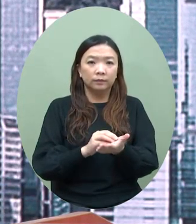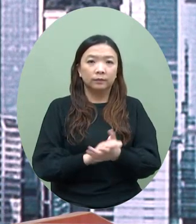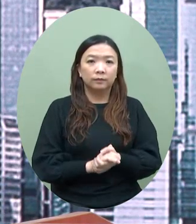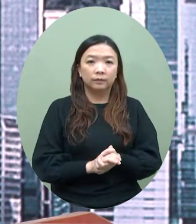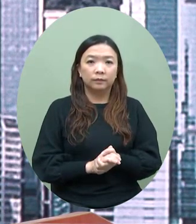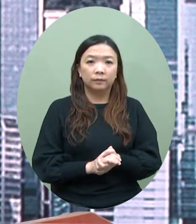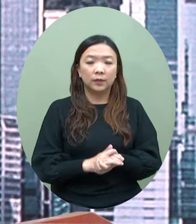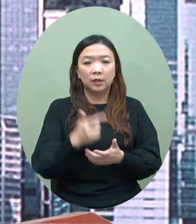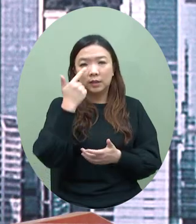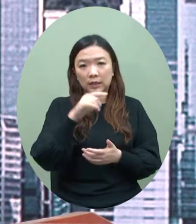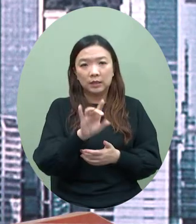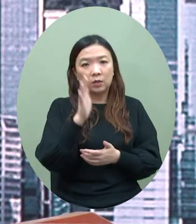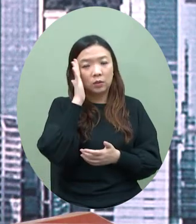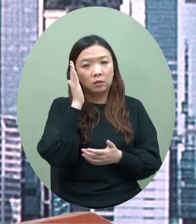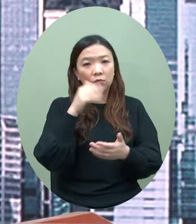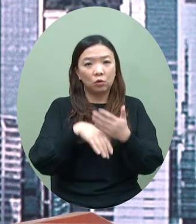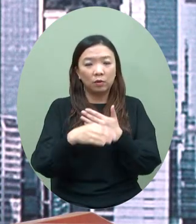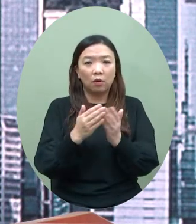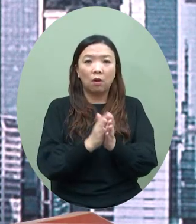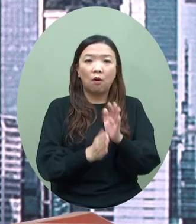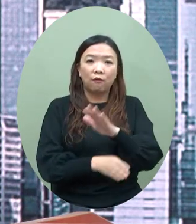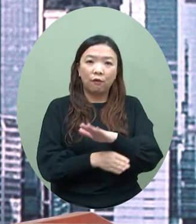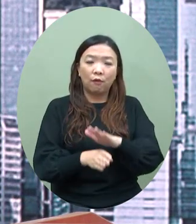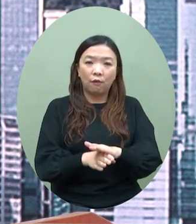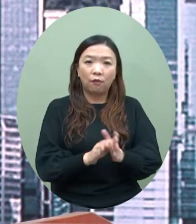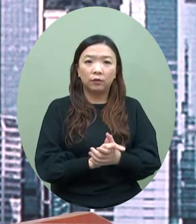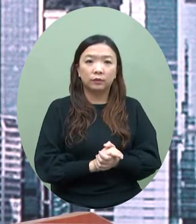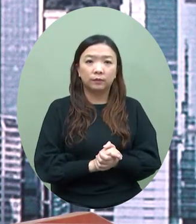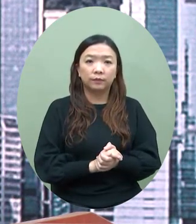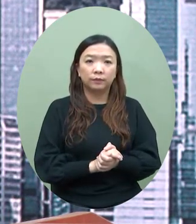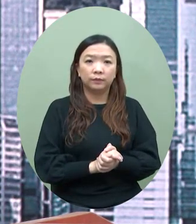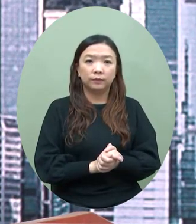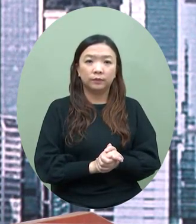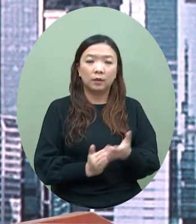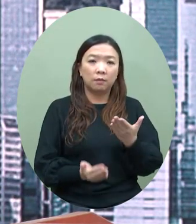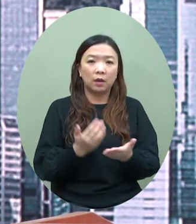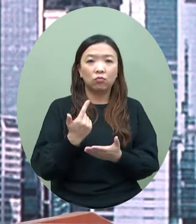們在新一輪的酒店裡面的房間有比較多的一些是